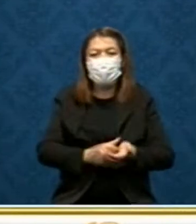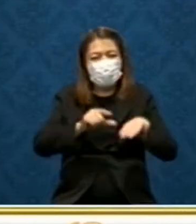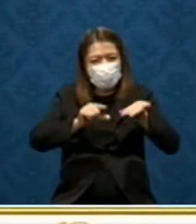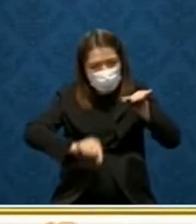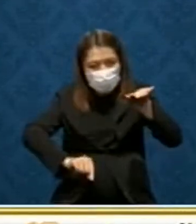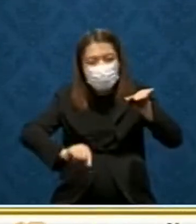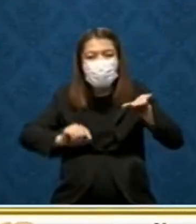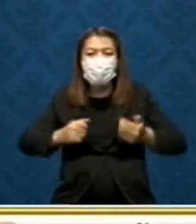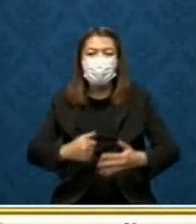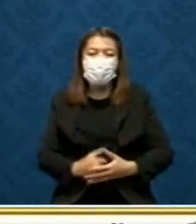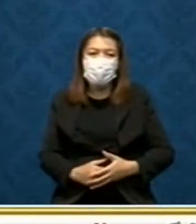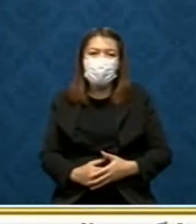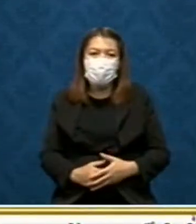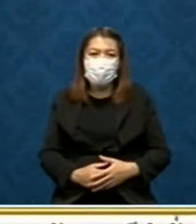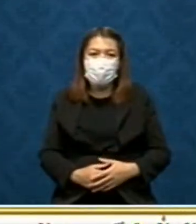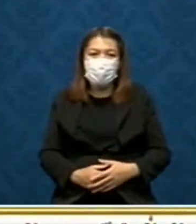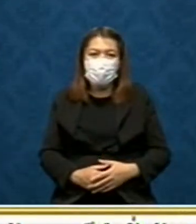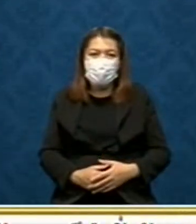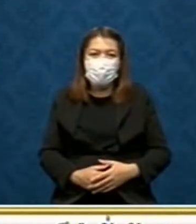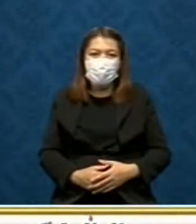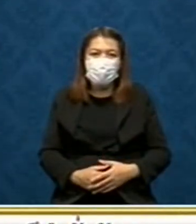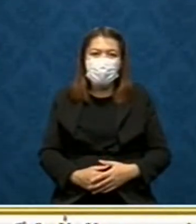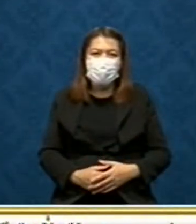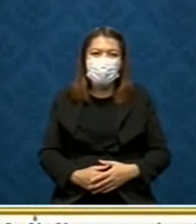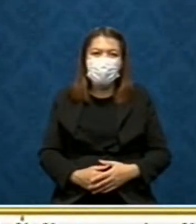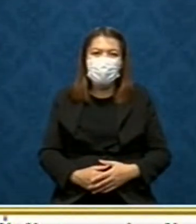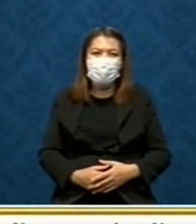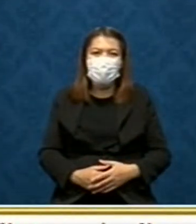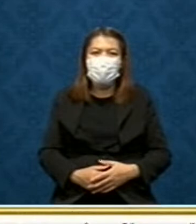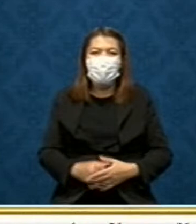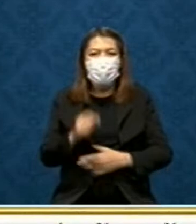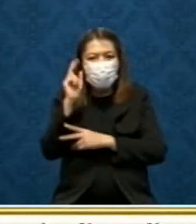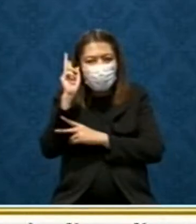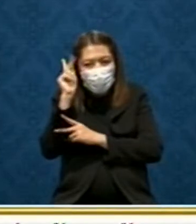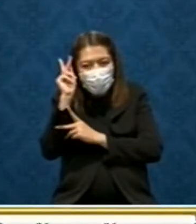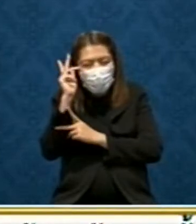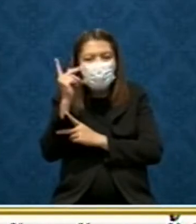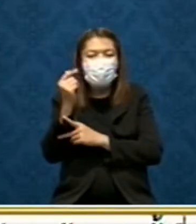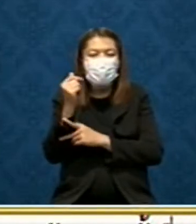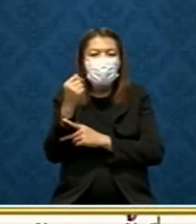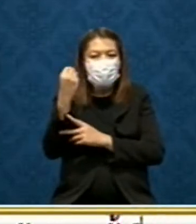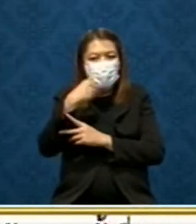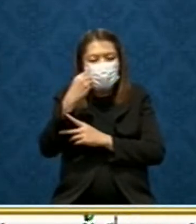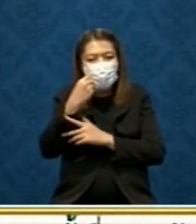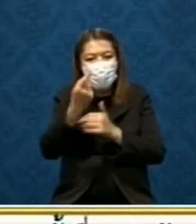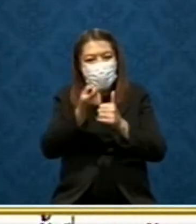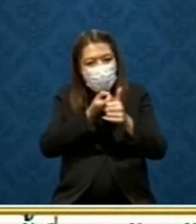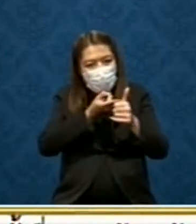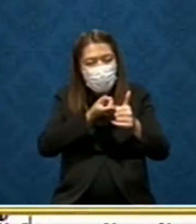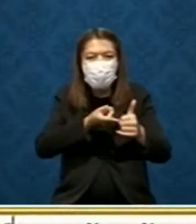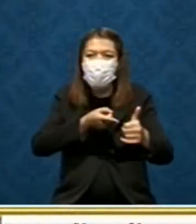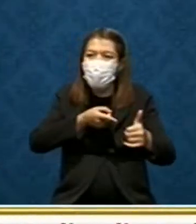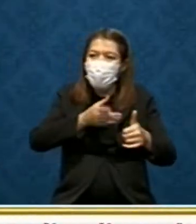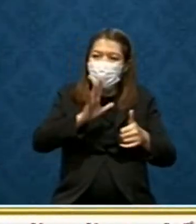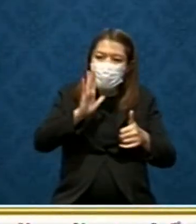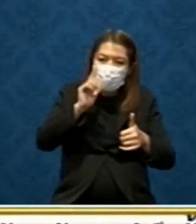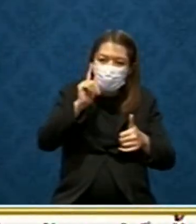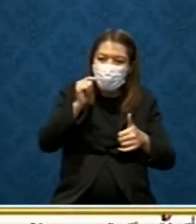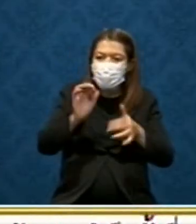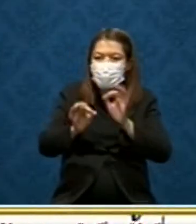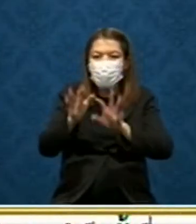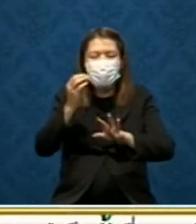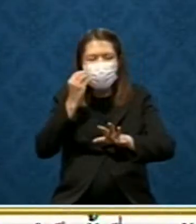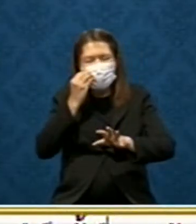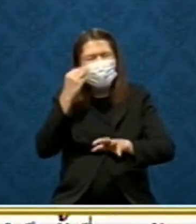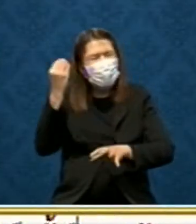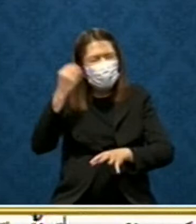วก็ภาพที่มเกิดลายวันจัุพรใช้ให้ดูค่าพ่อ่าแ่เผาบานตัเองม